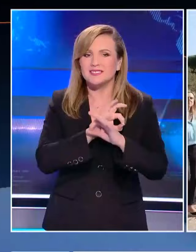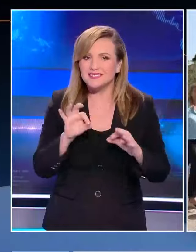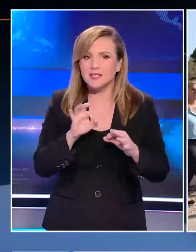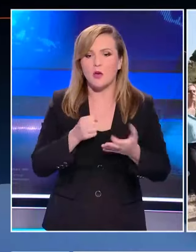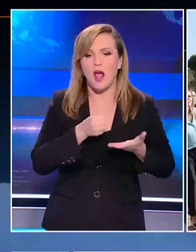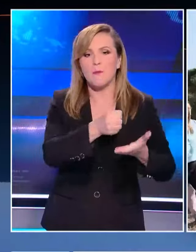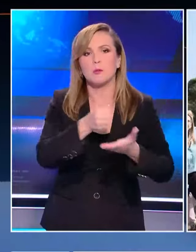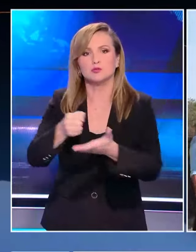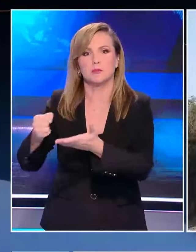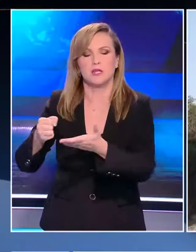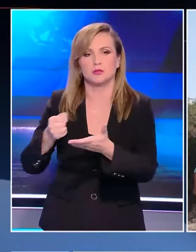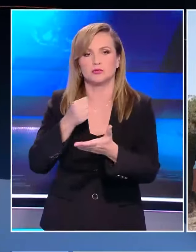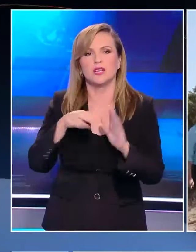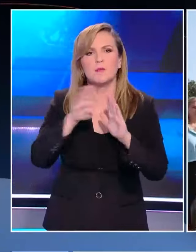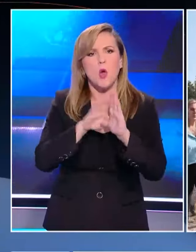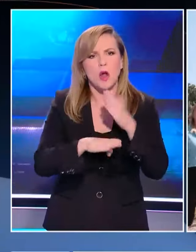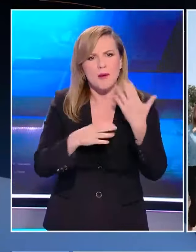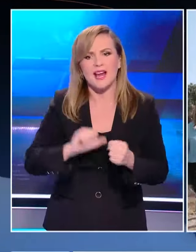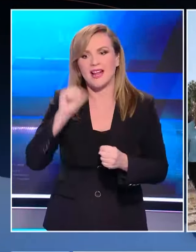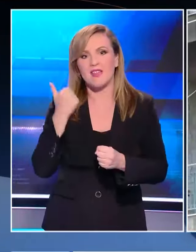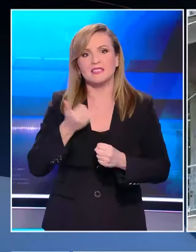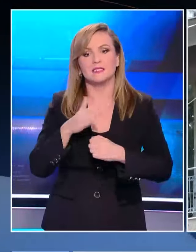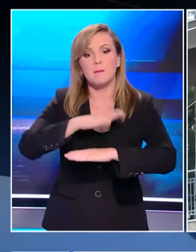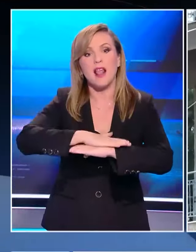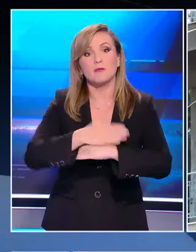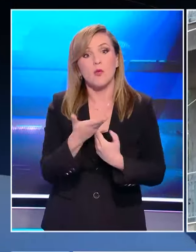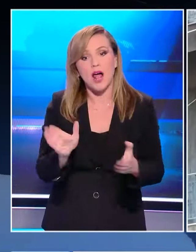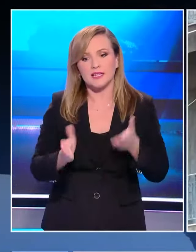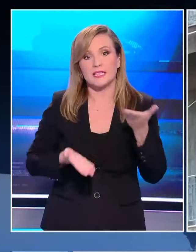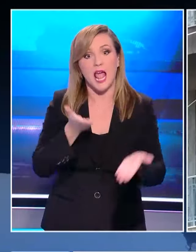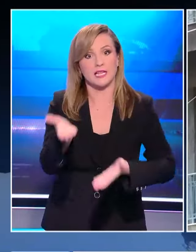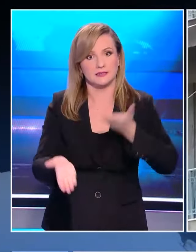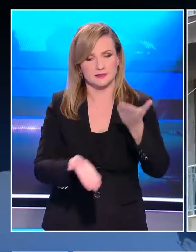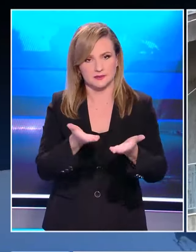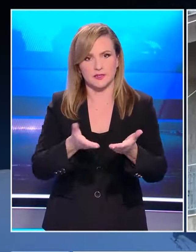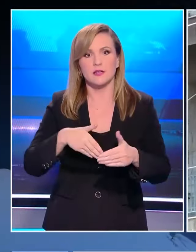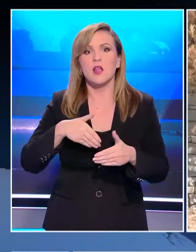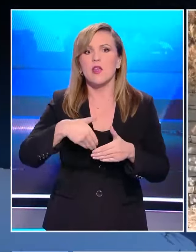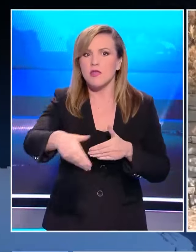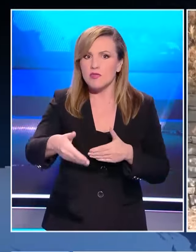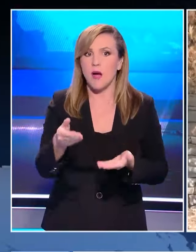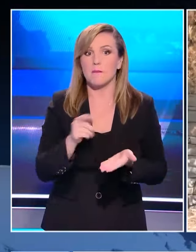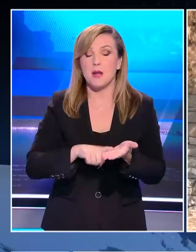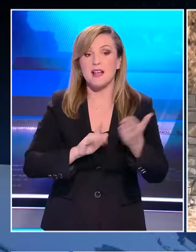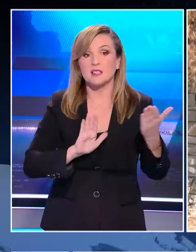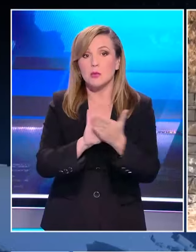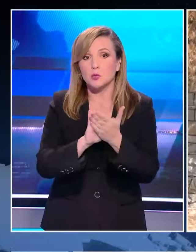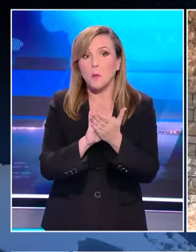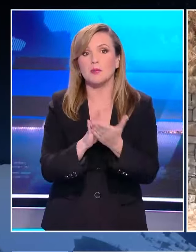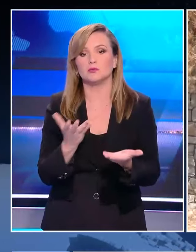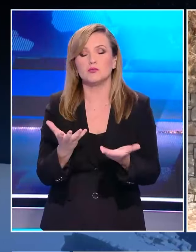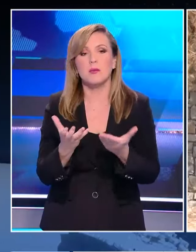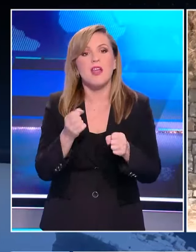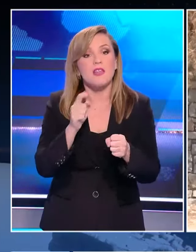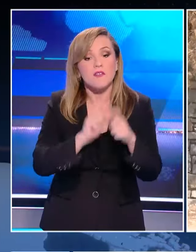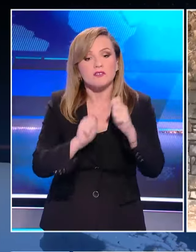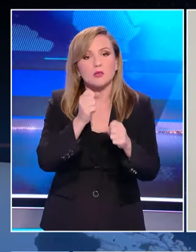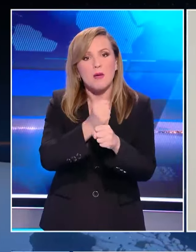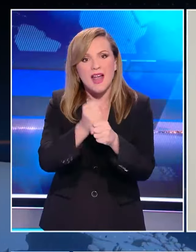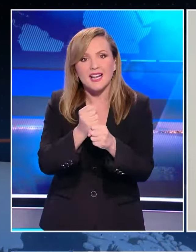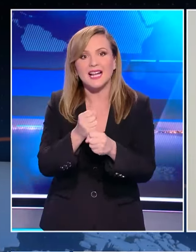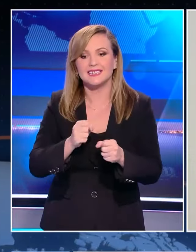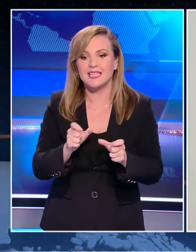πρόγραμμα κρατικής αρρωγής που ήδη άνοιξε χθες. Επόμενη πρόκληση, η αντιμετώπιση των πλημμυρών και των έργων που πρέπει να γίνουν τώρα στο